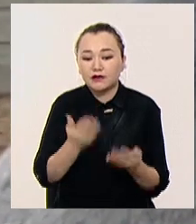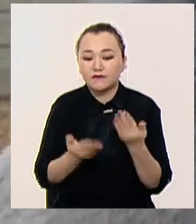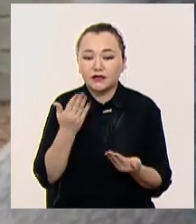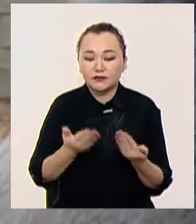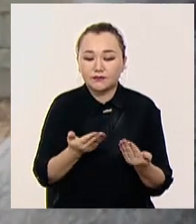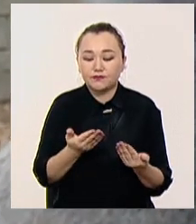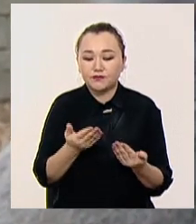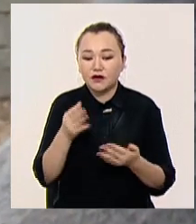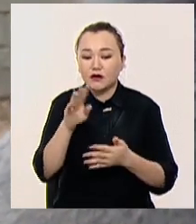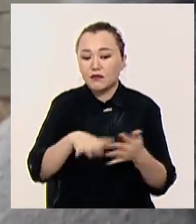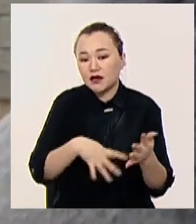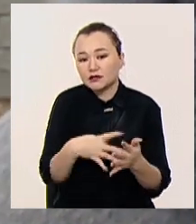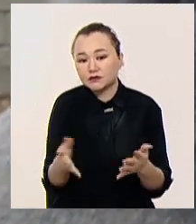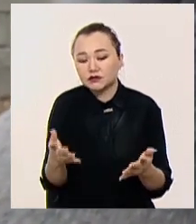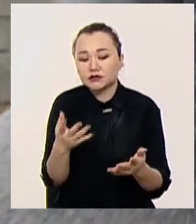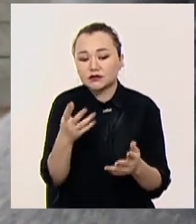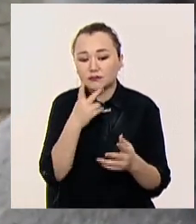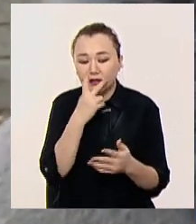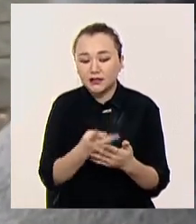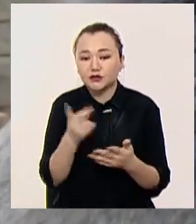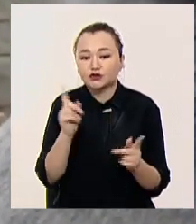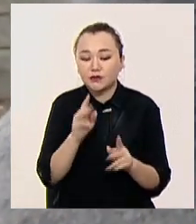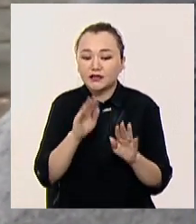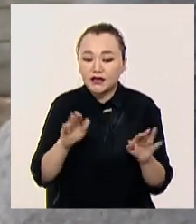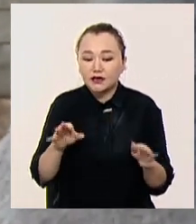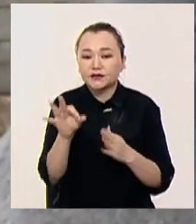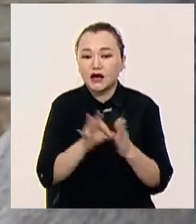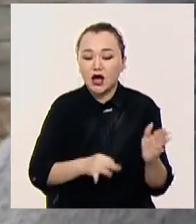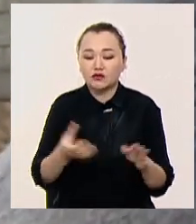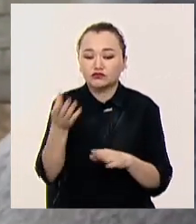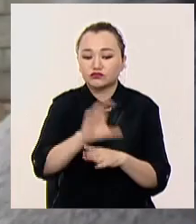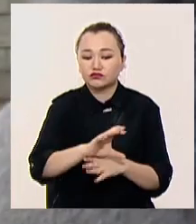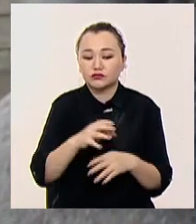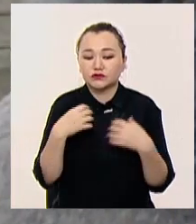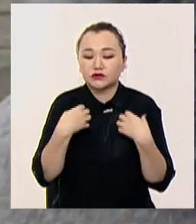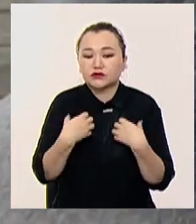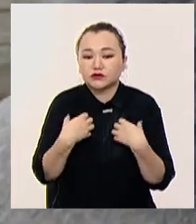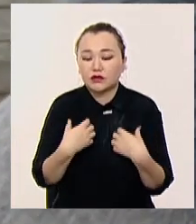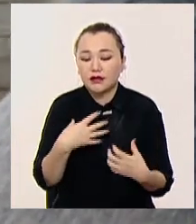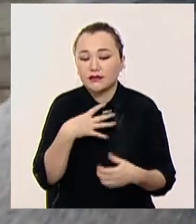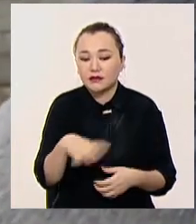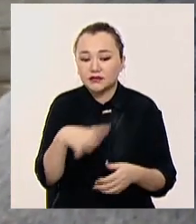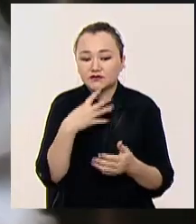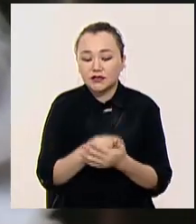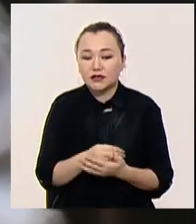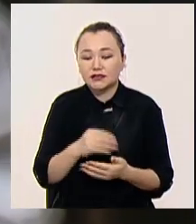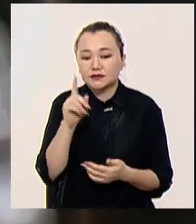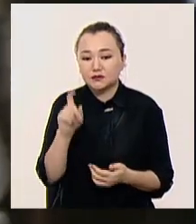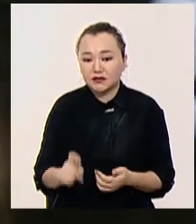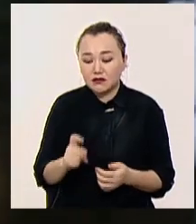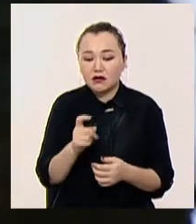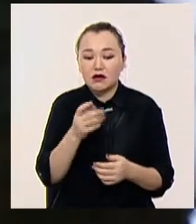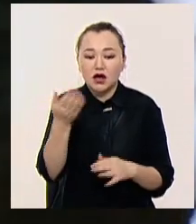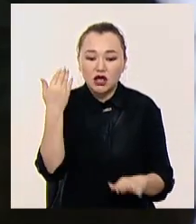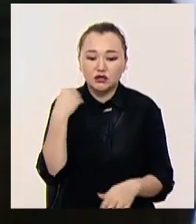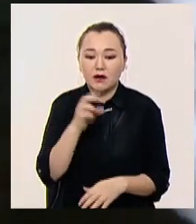наверное, ну, по расписанию как-то надо смотреть, чтобы детям сразу столько предметов не тащить за собой на своих спинах. Ранее